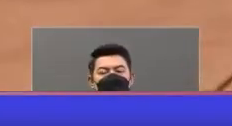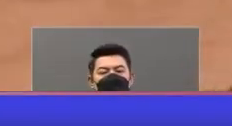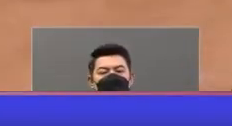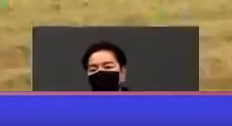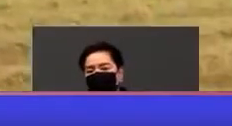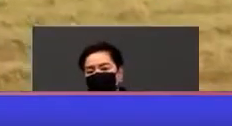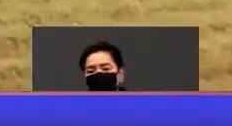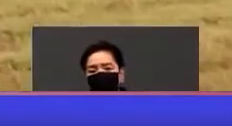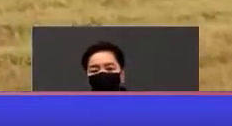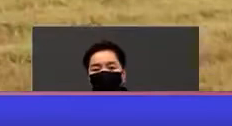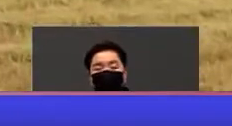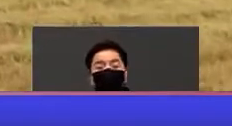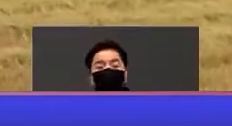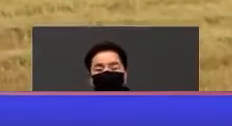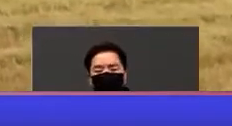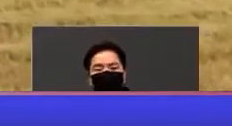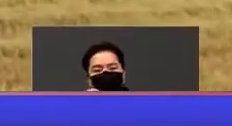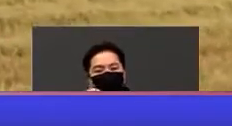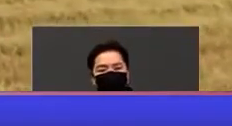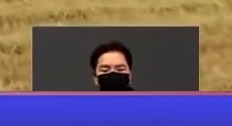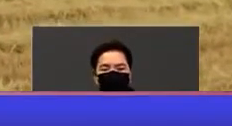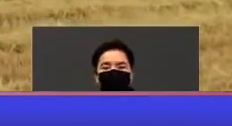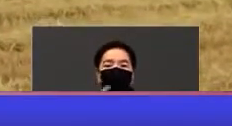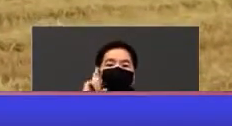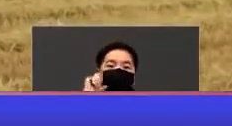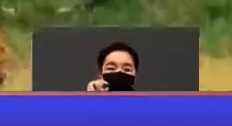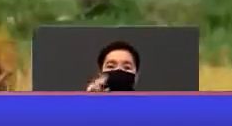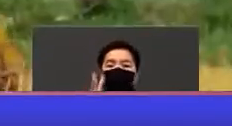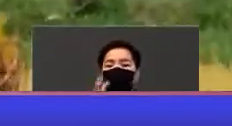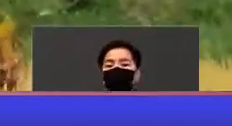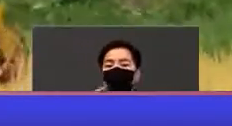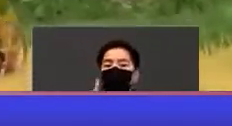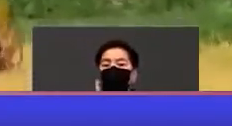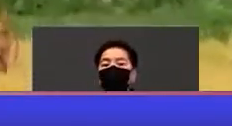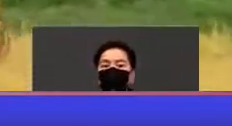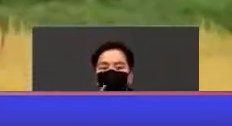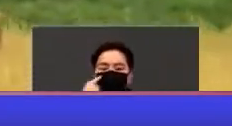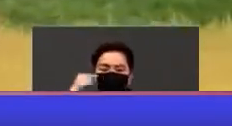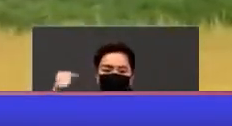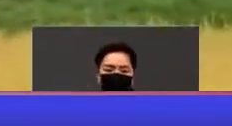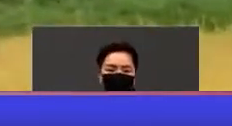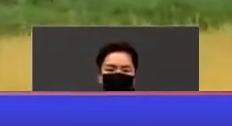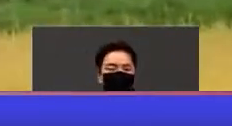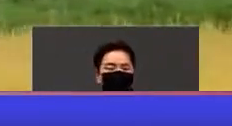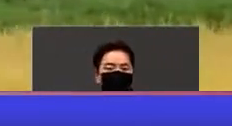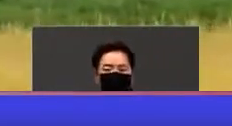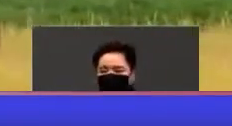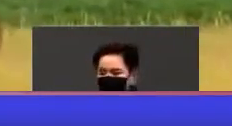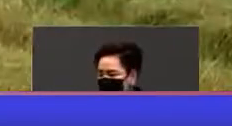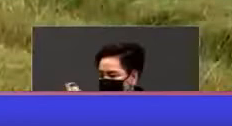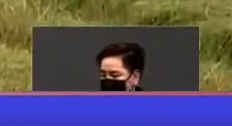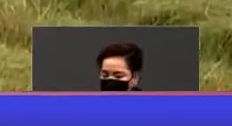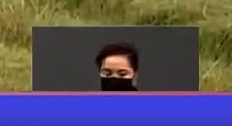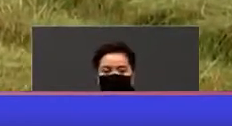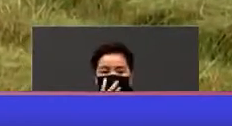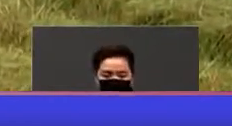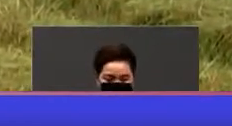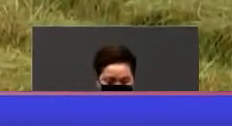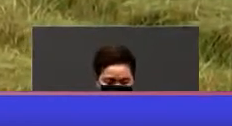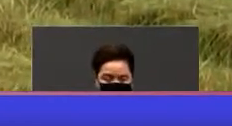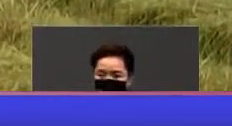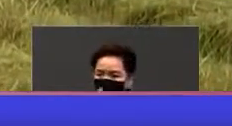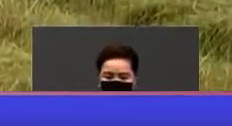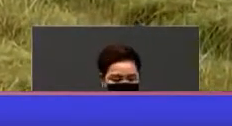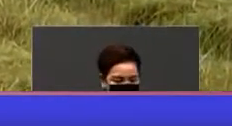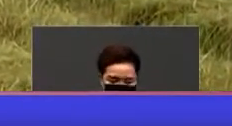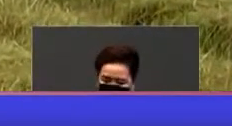ก็วางแผนเพื่อที่จะเยียวยาให้เร็วที่สุดนะคะแล้วก็ได้มีการขอย้ำว่าผู้ที่รับเงินเยียวยาจะต้องเป็นเกษ